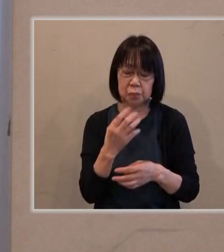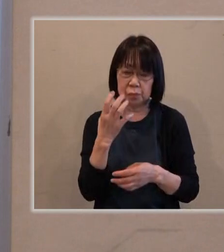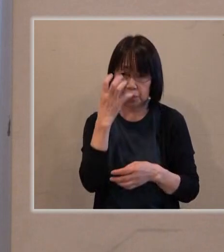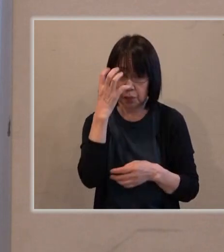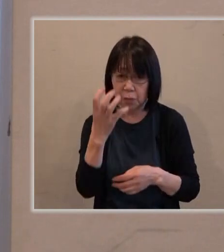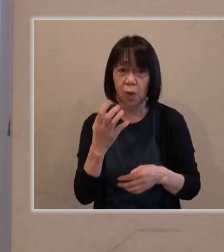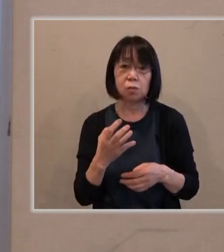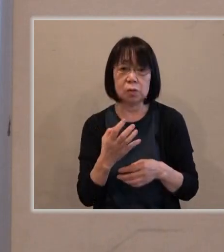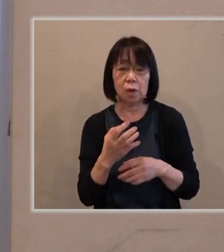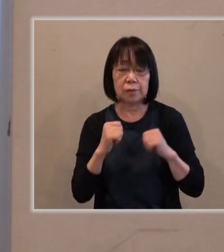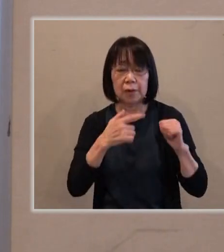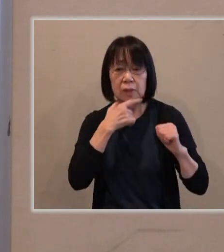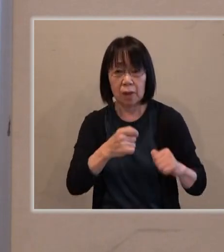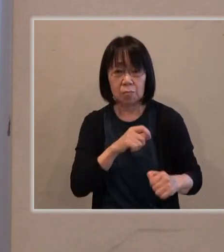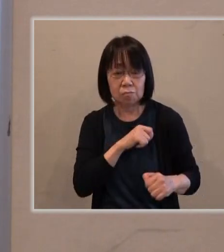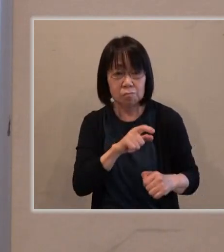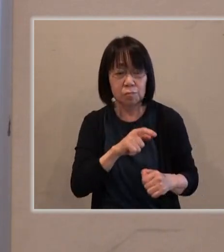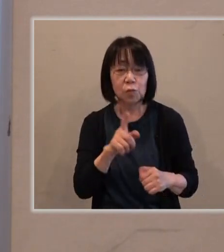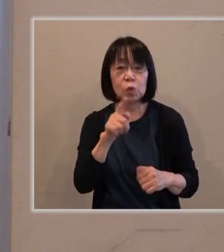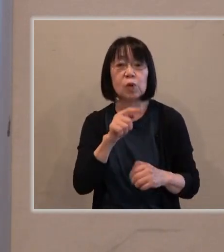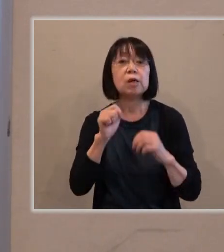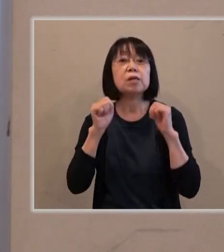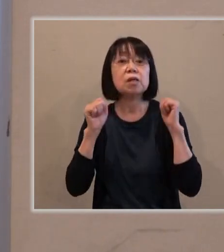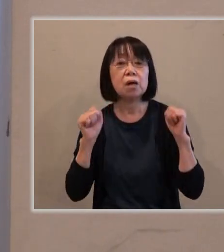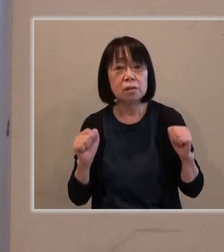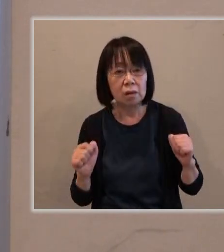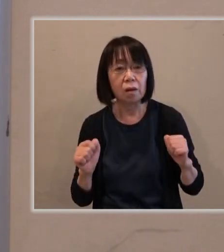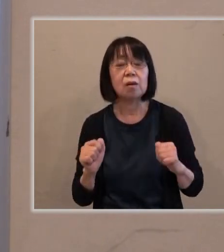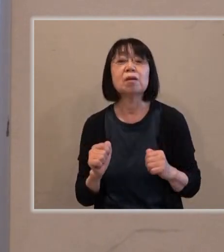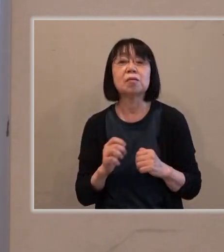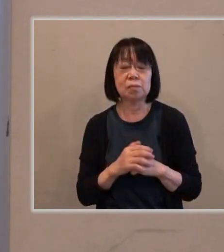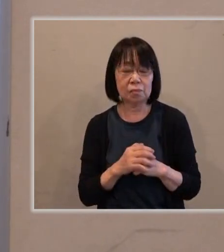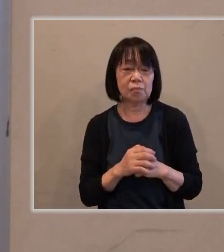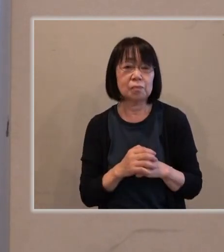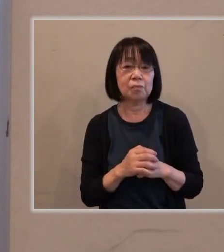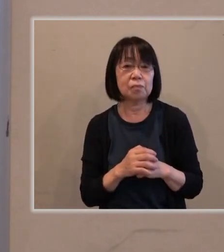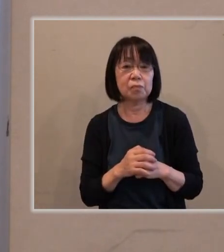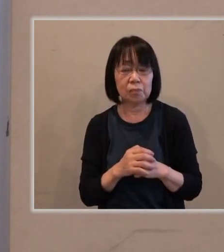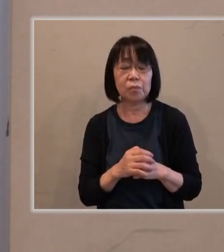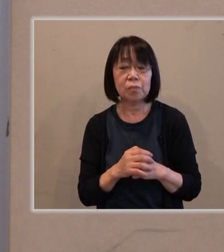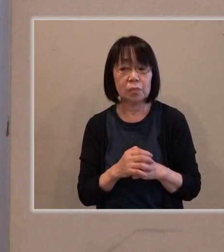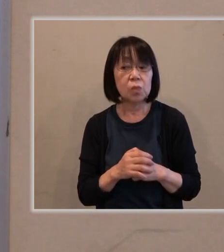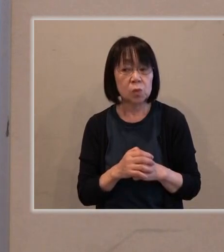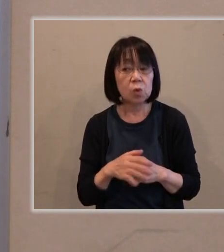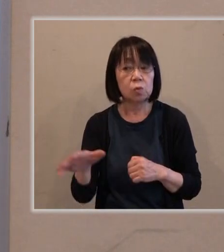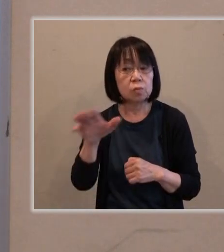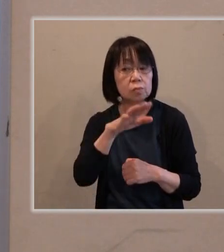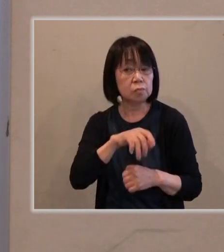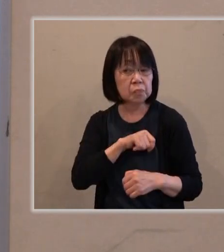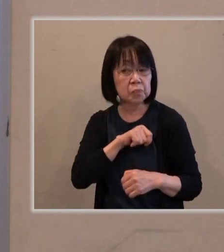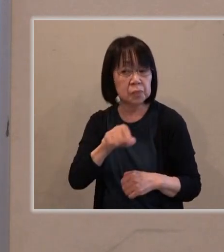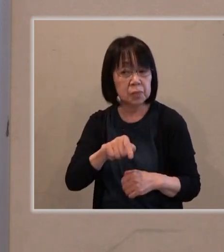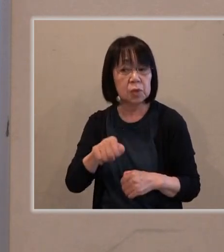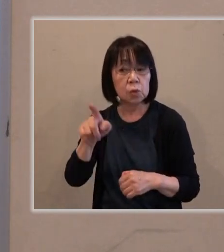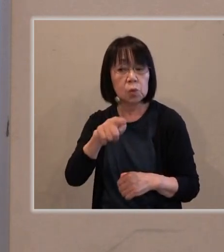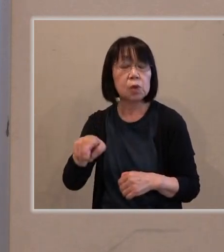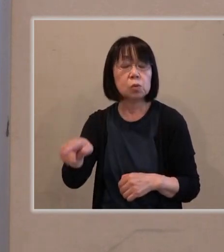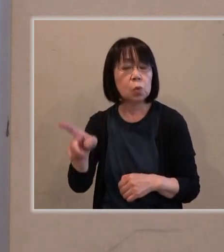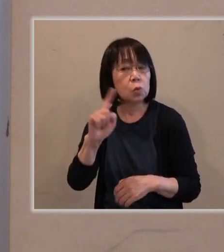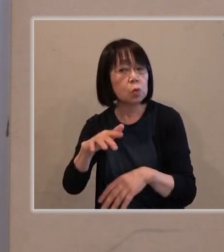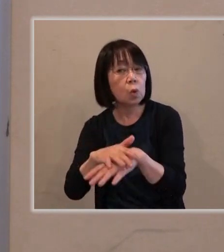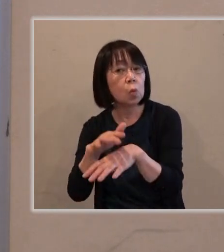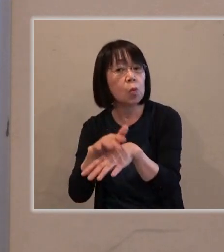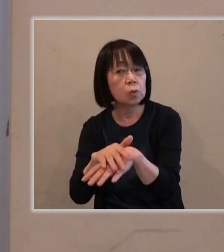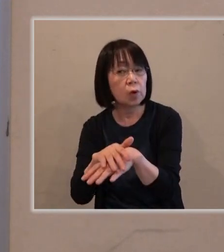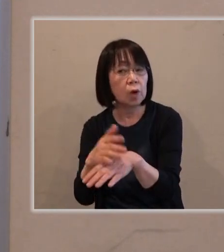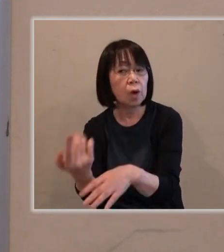その発掘って言ったらそうですけれどもね、そういう人たちをどのようにして発揮してもらってあ